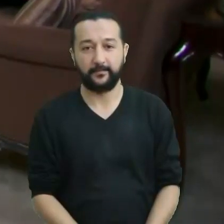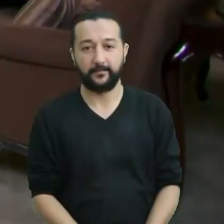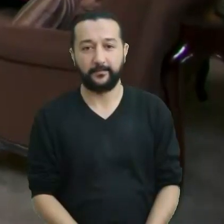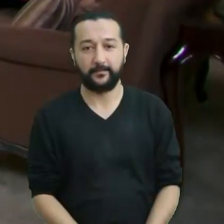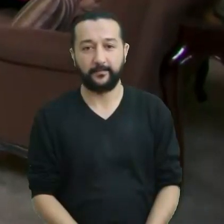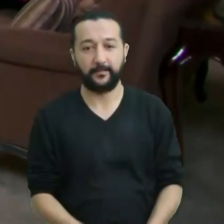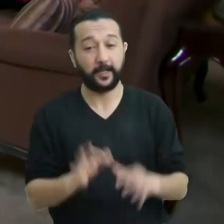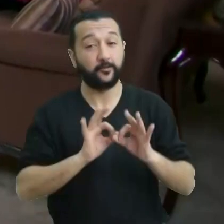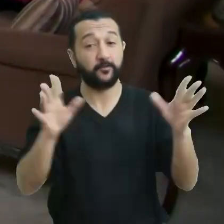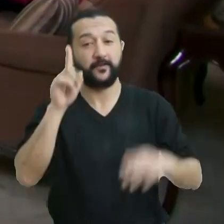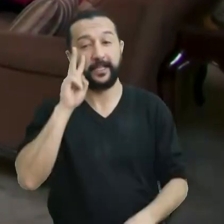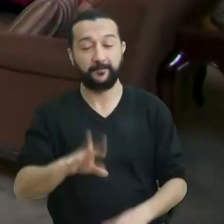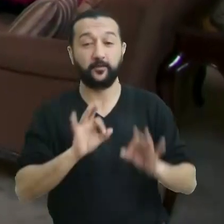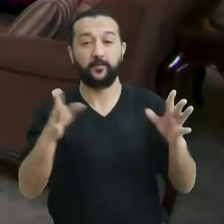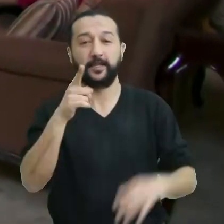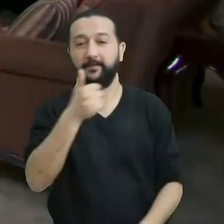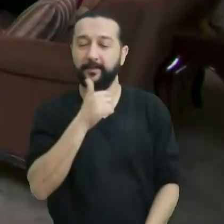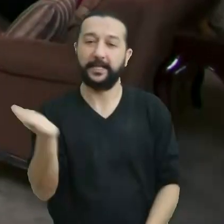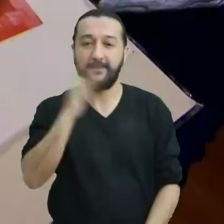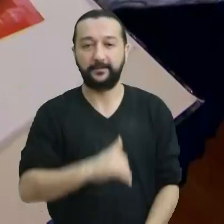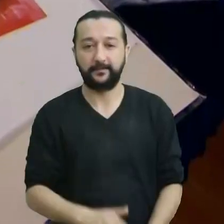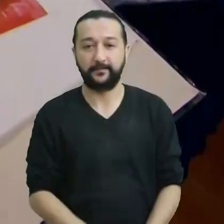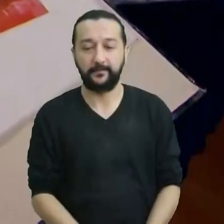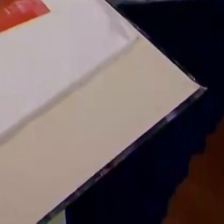Ay süper ya. Hadi baba.